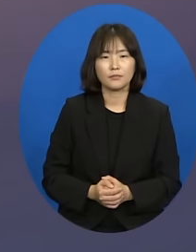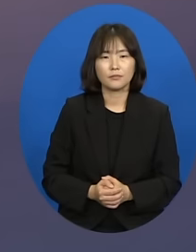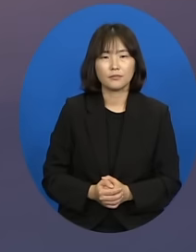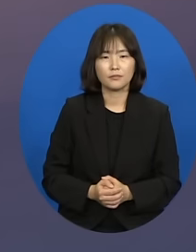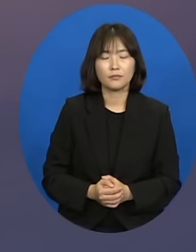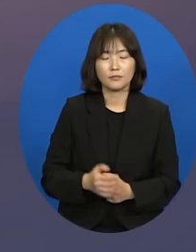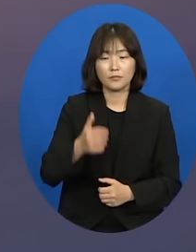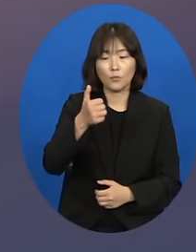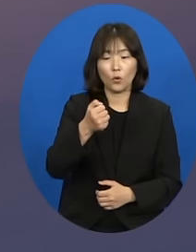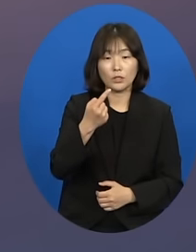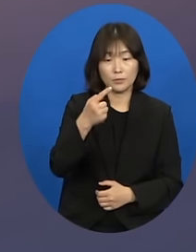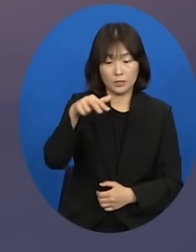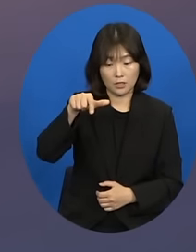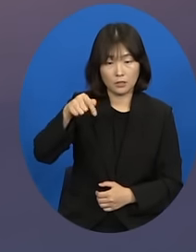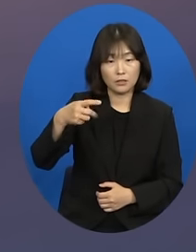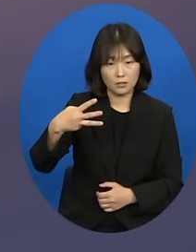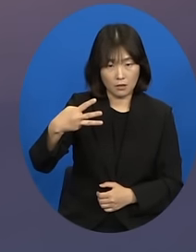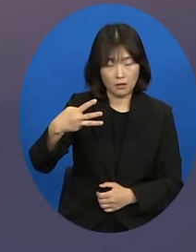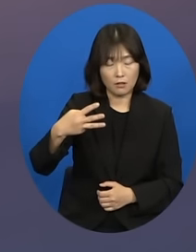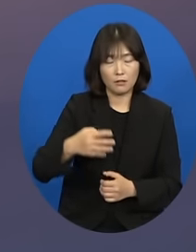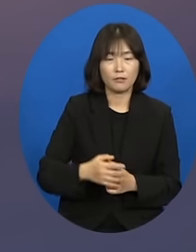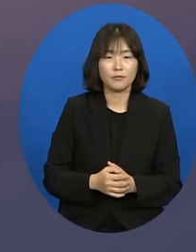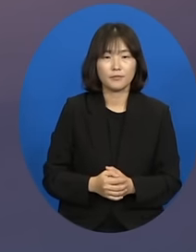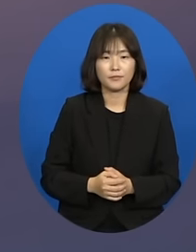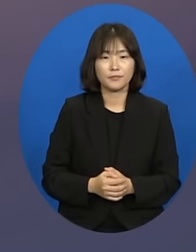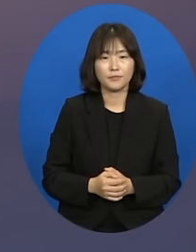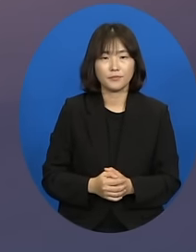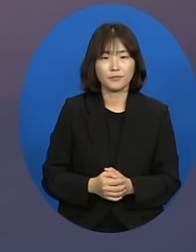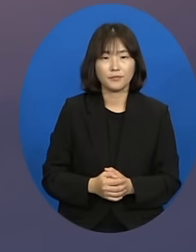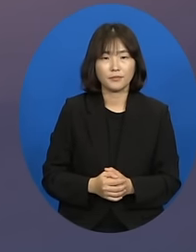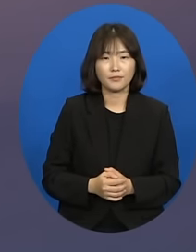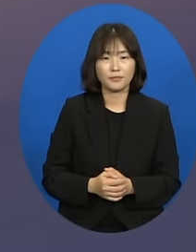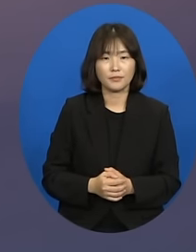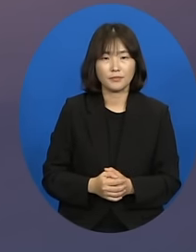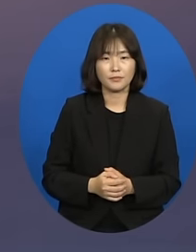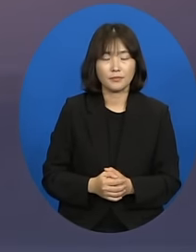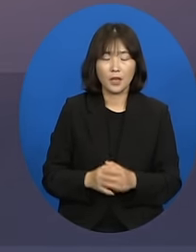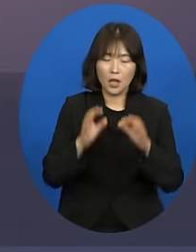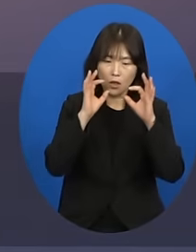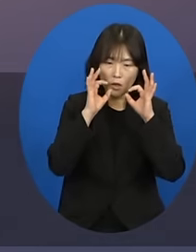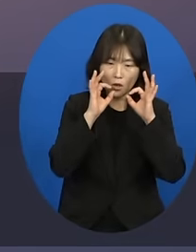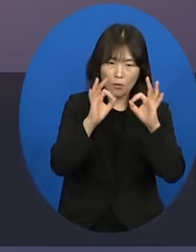51절 보겠습니다. 51절 중간을 다 말씀드리기엔 너무 시간이 없고 보라